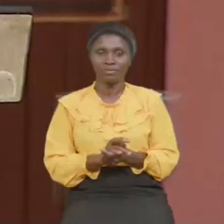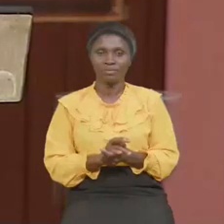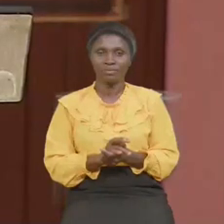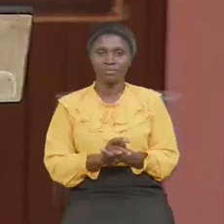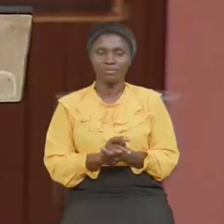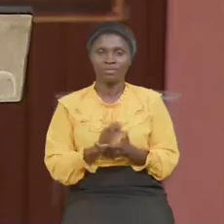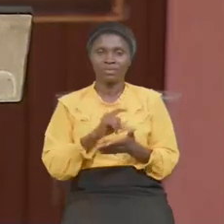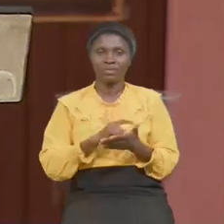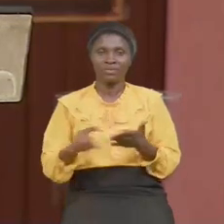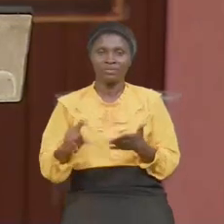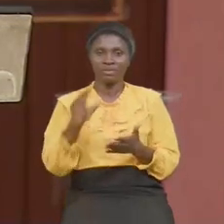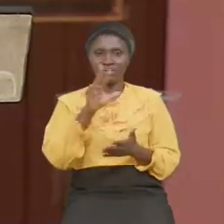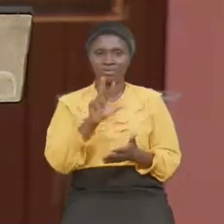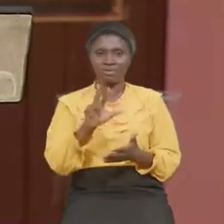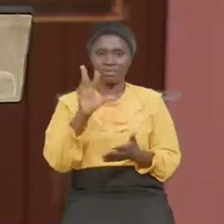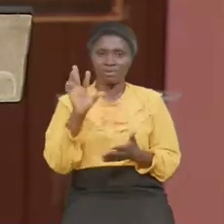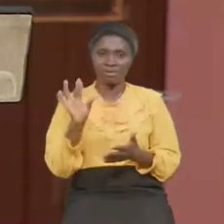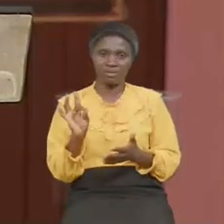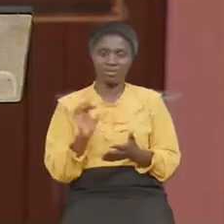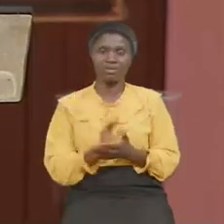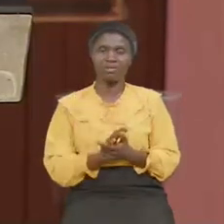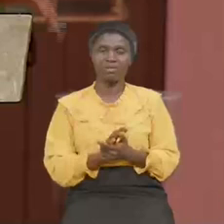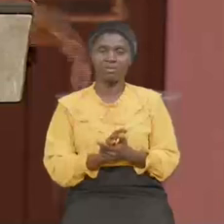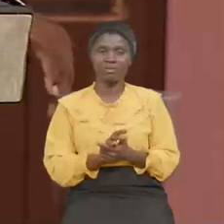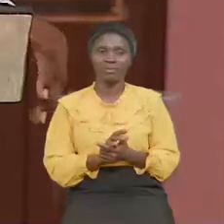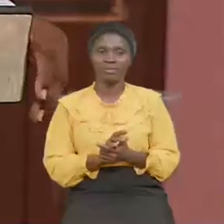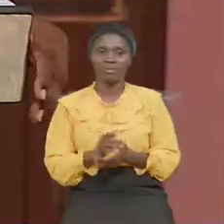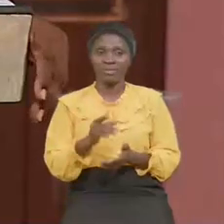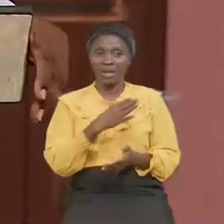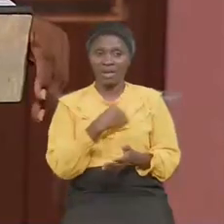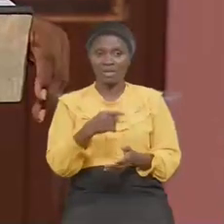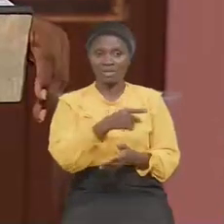verset 38. Jérémie 32, 38.